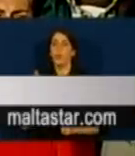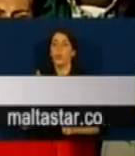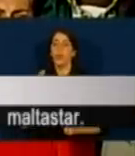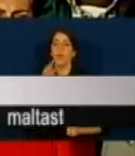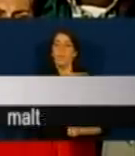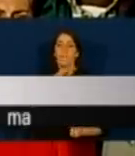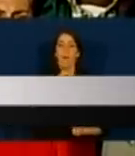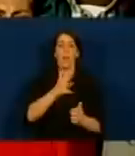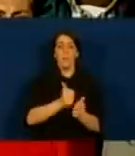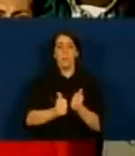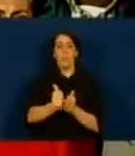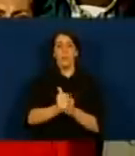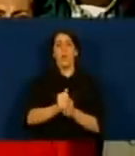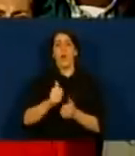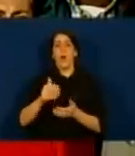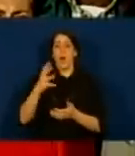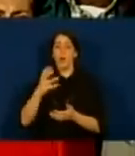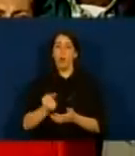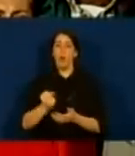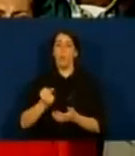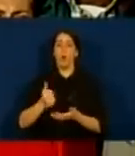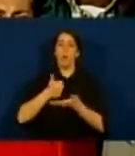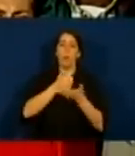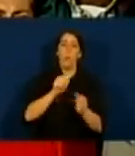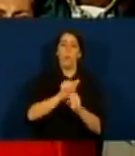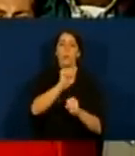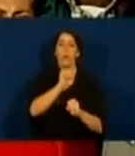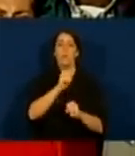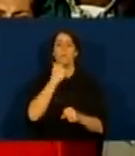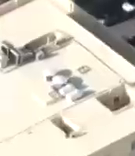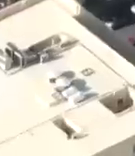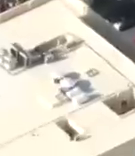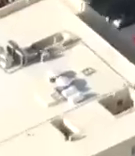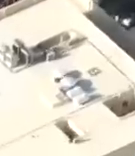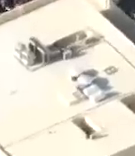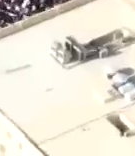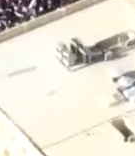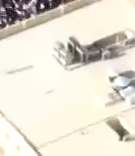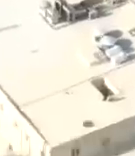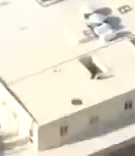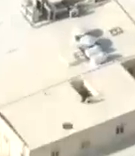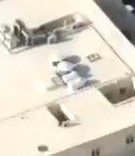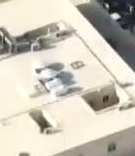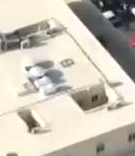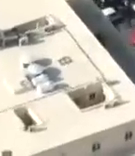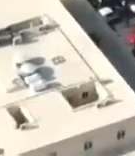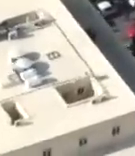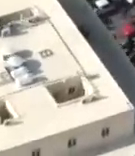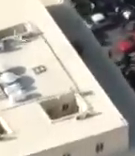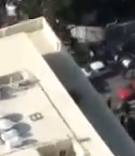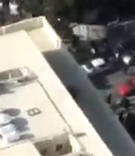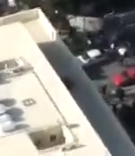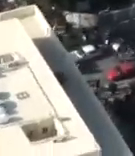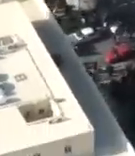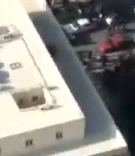بديزابيليتا مش ستسبتشا فشي سبتار مش ستسبتشا فشي استيتوزيوني imma jkunu jistgħu